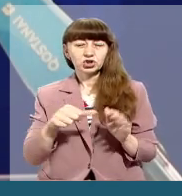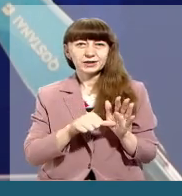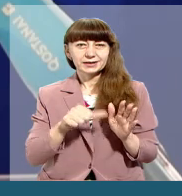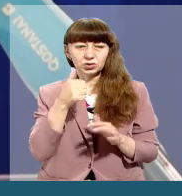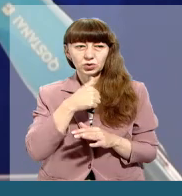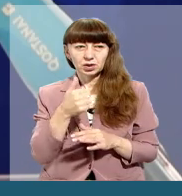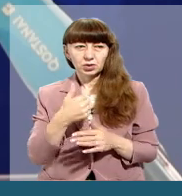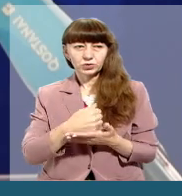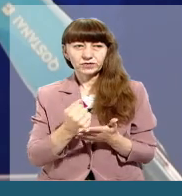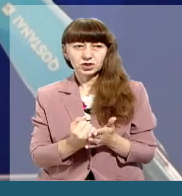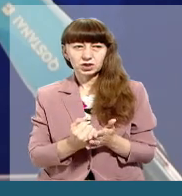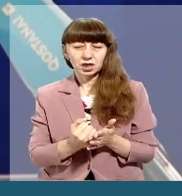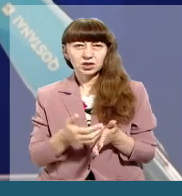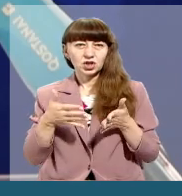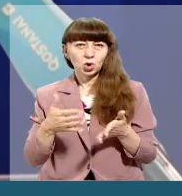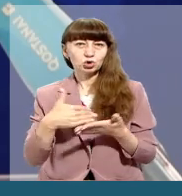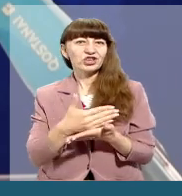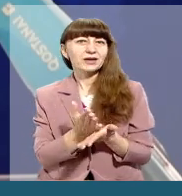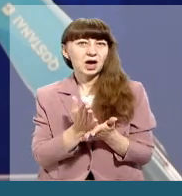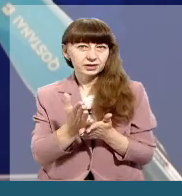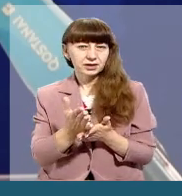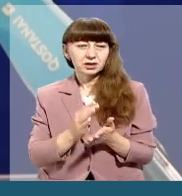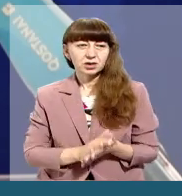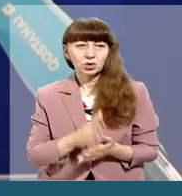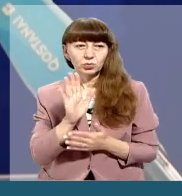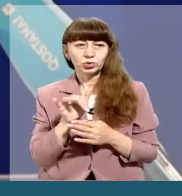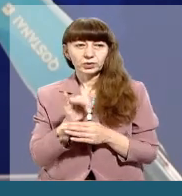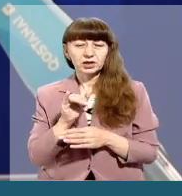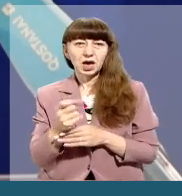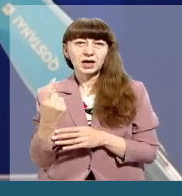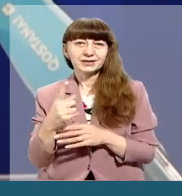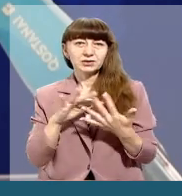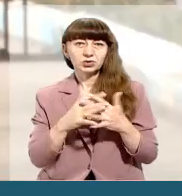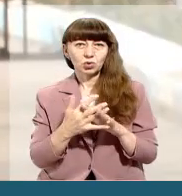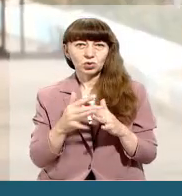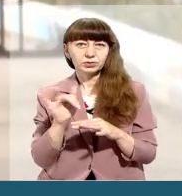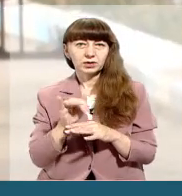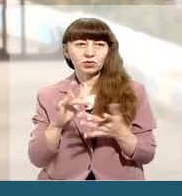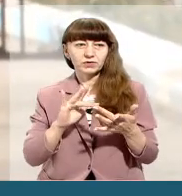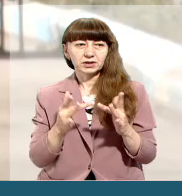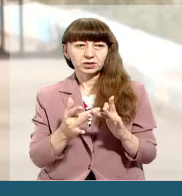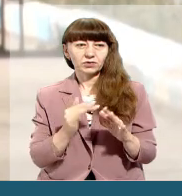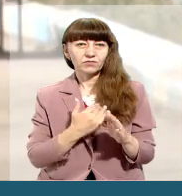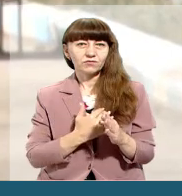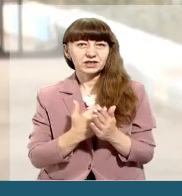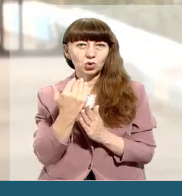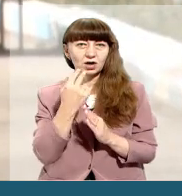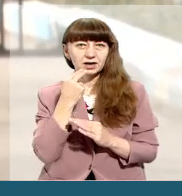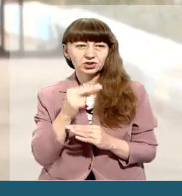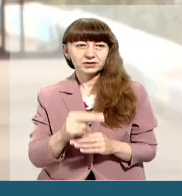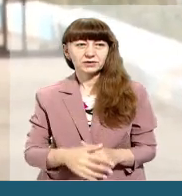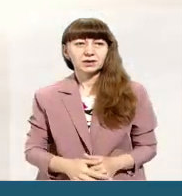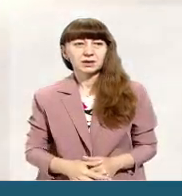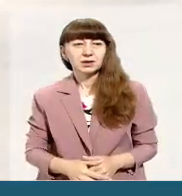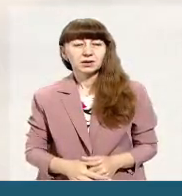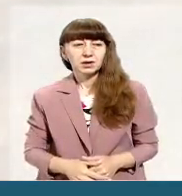года утверждена, как вы знаете, дорожная карта и будут подключены дополнительно 11 населенных пунктов. Также в районе продолжаются работы